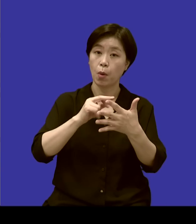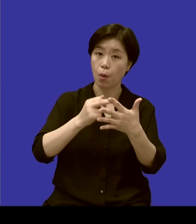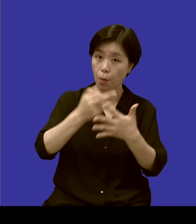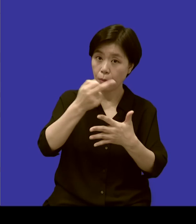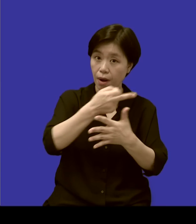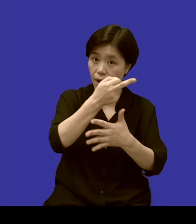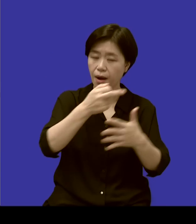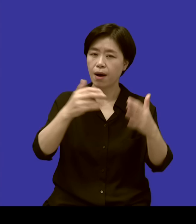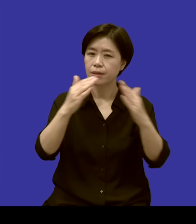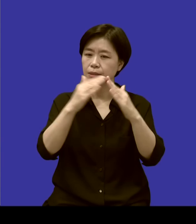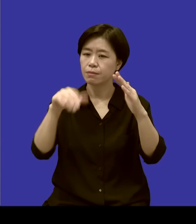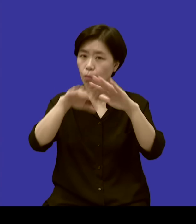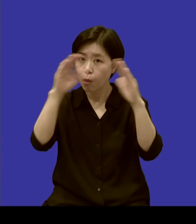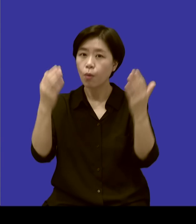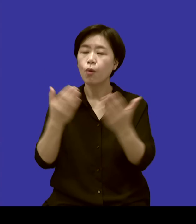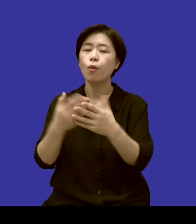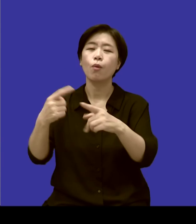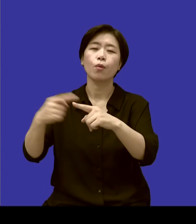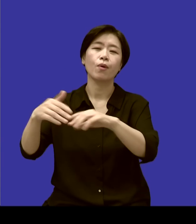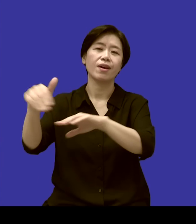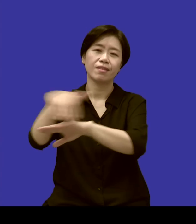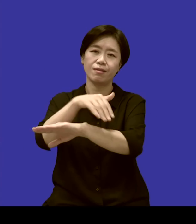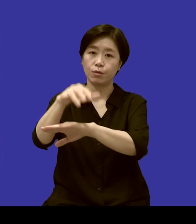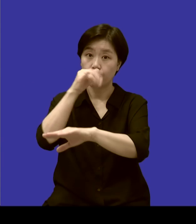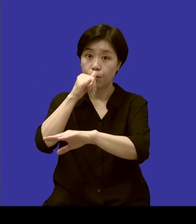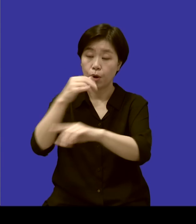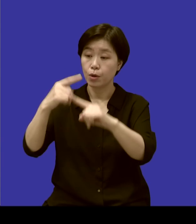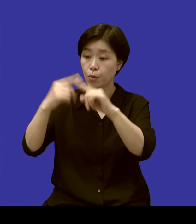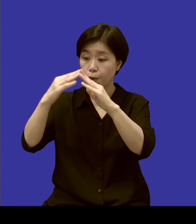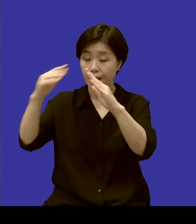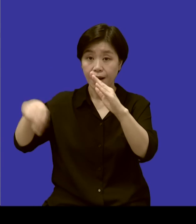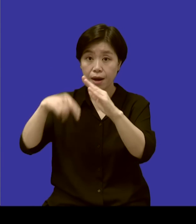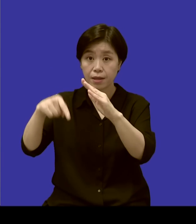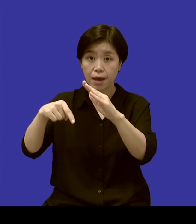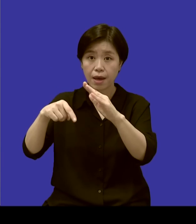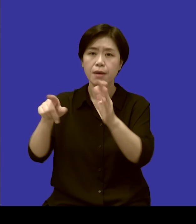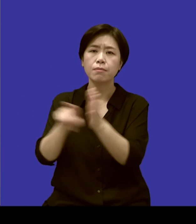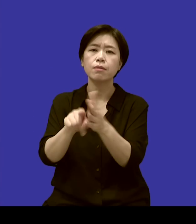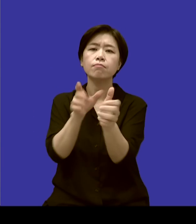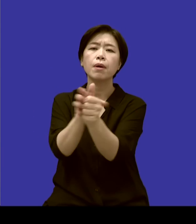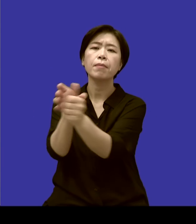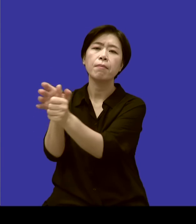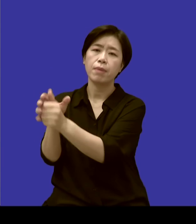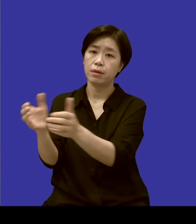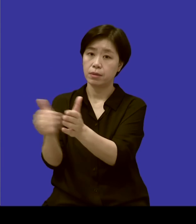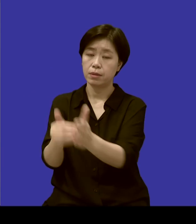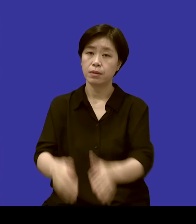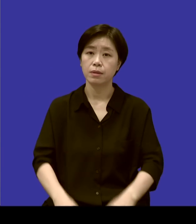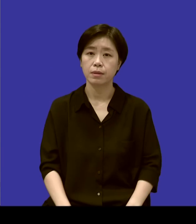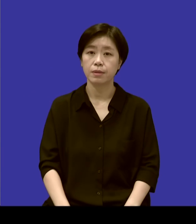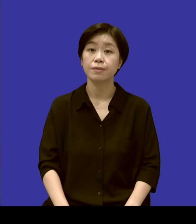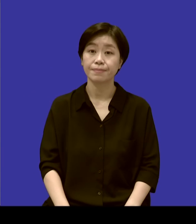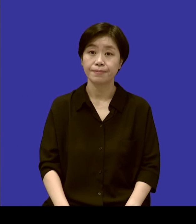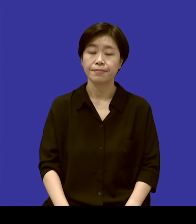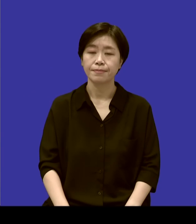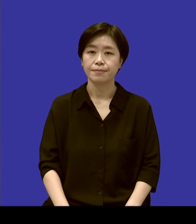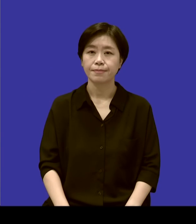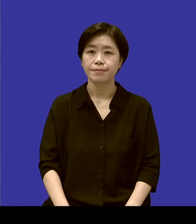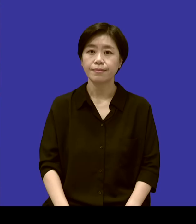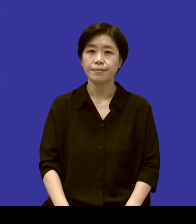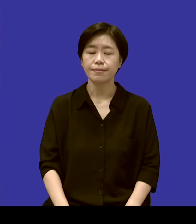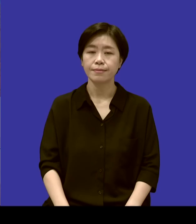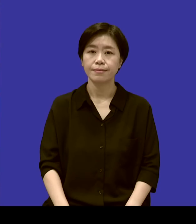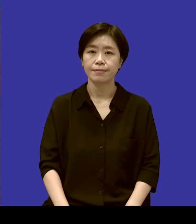찬양 사역도 하고. 네, 어머나. 그러니까는 우리 집안에 제가 믿음의 1세대였기 때문에 그렇게 예, 예. 셌나 봐요. 예, 그래서